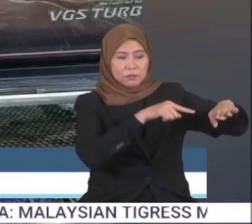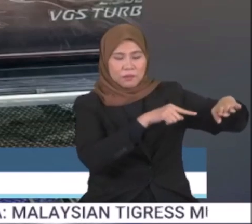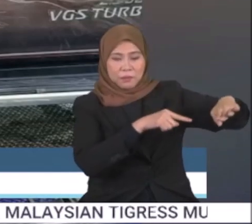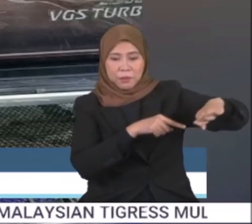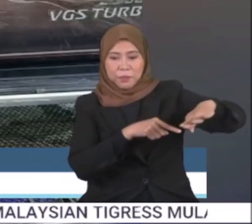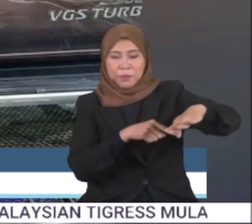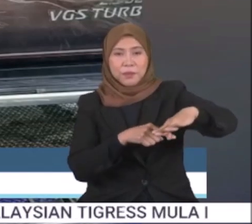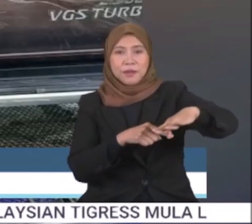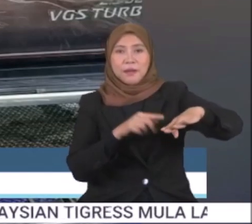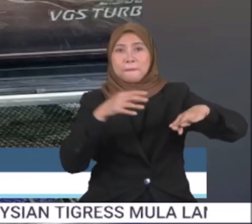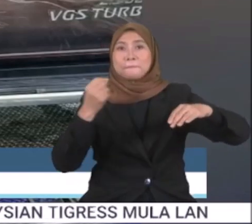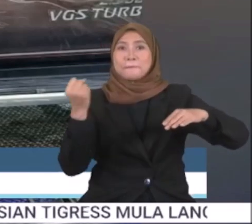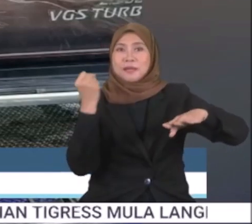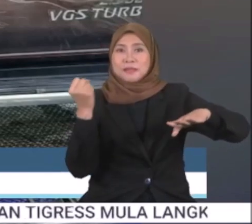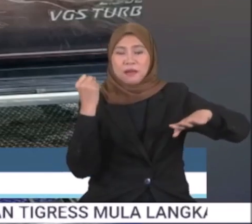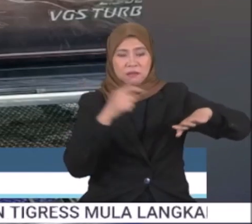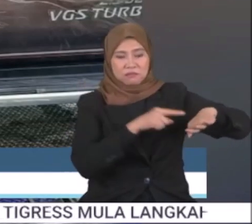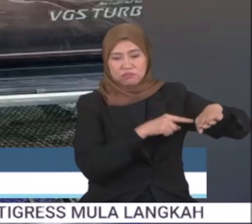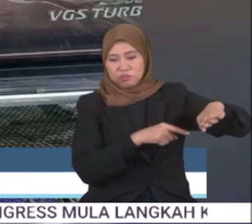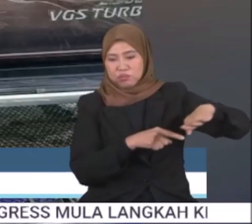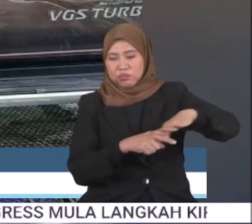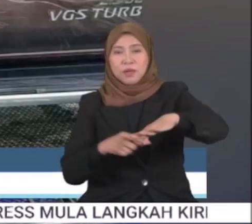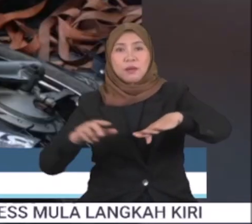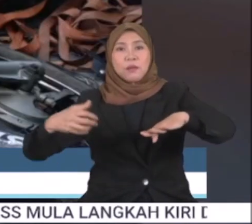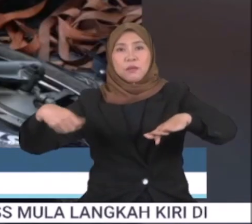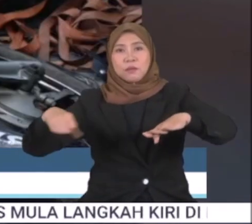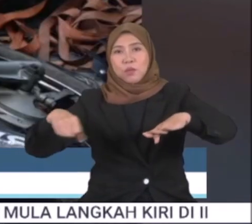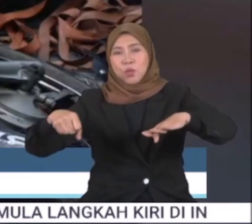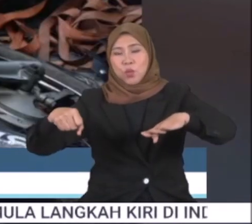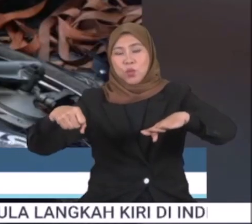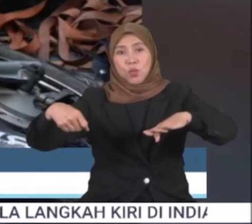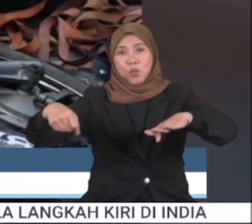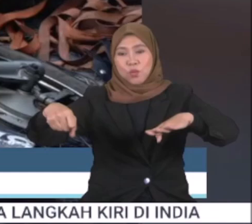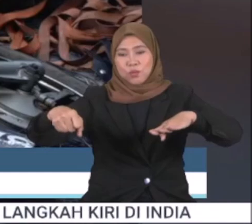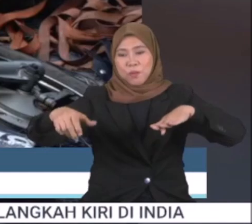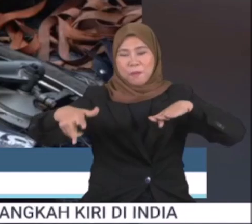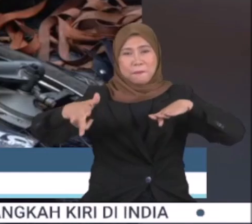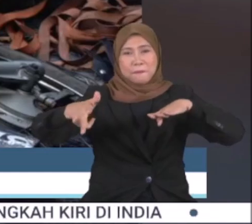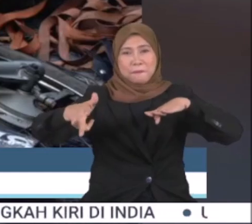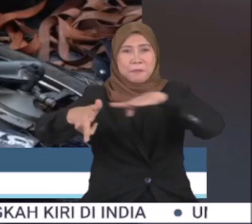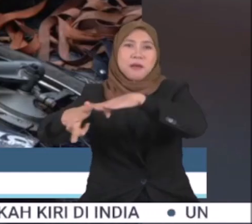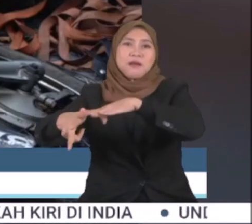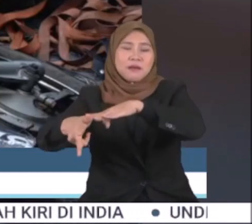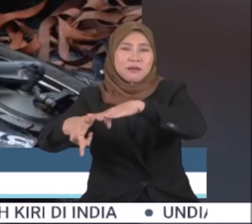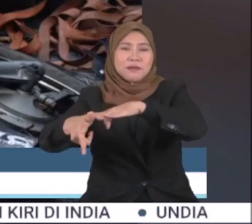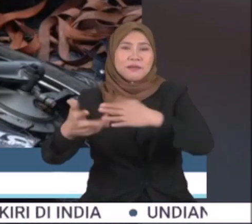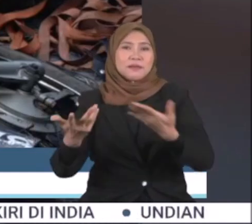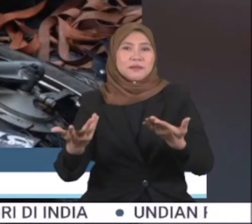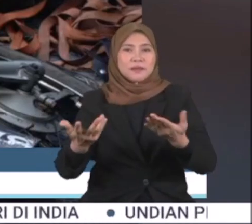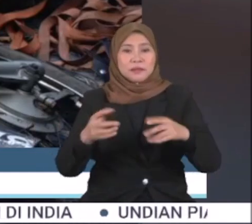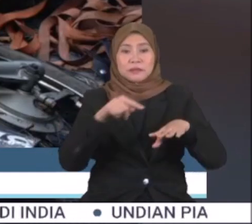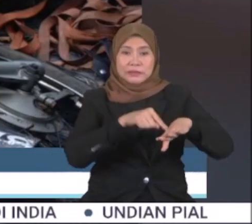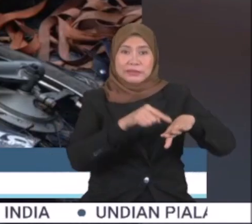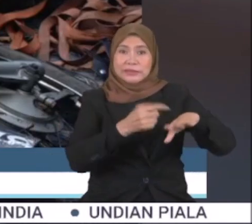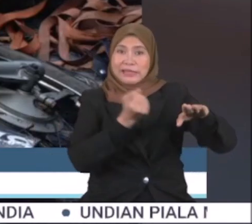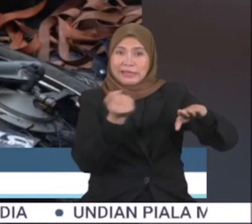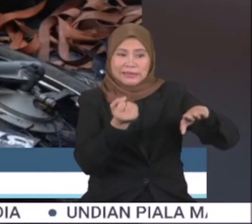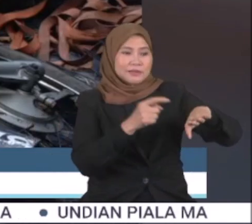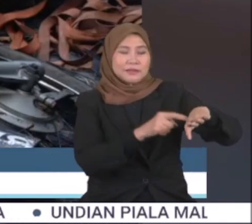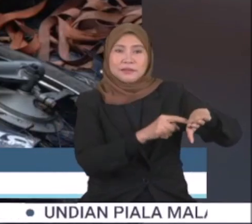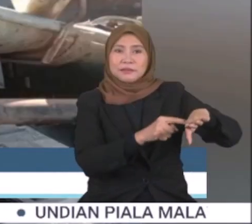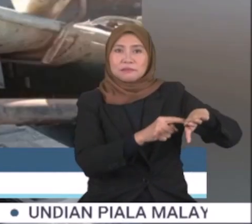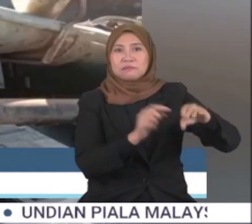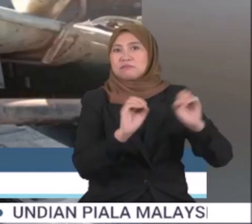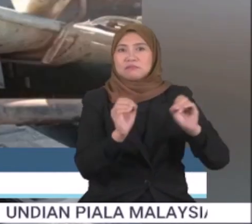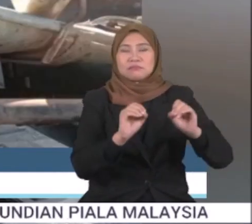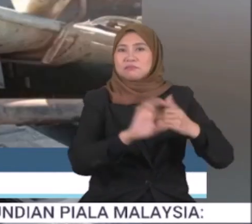menghala ke pasar borong Gong Pauh terlanggar bahagian belakang motosikal mangsa pemandu kenderaan pacuan empat roda itu